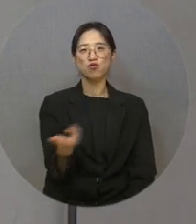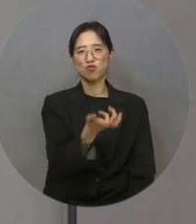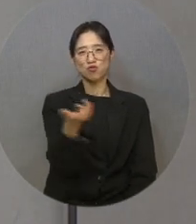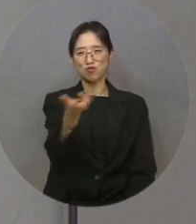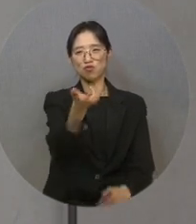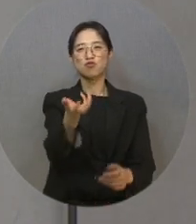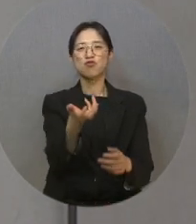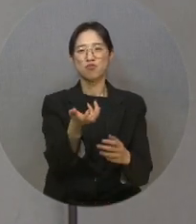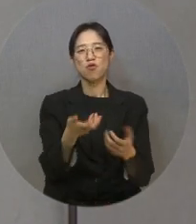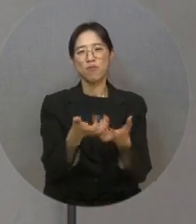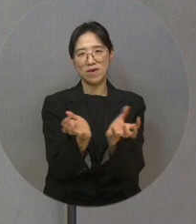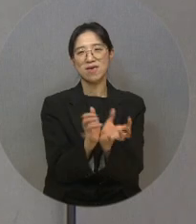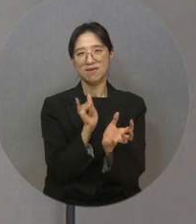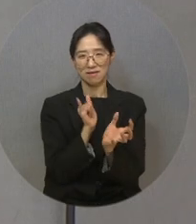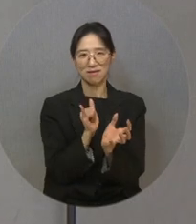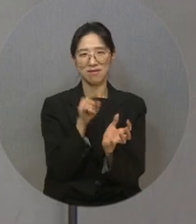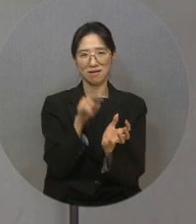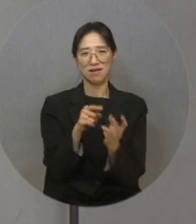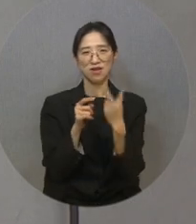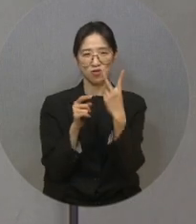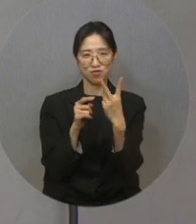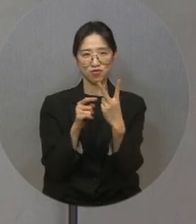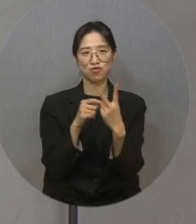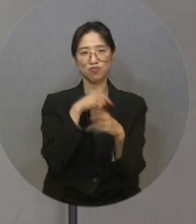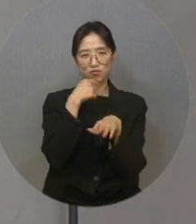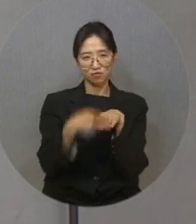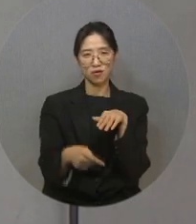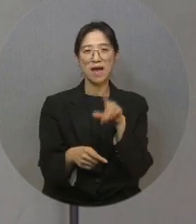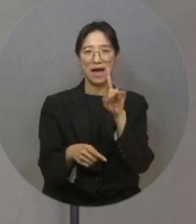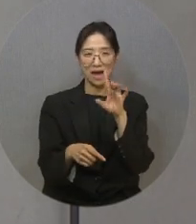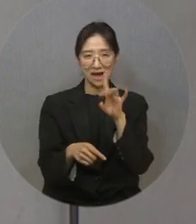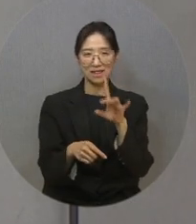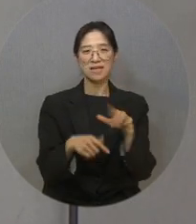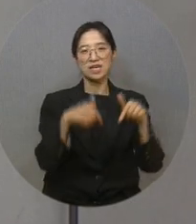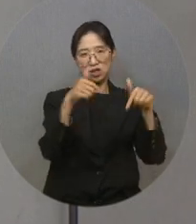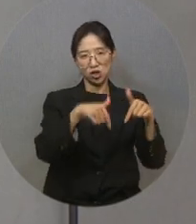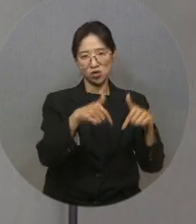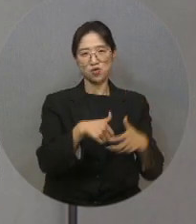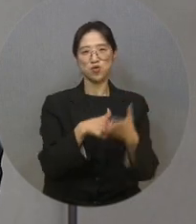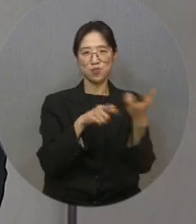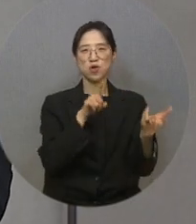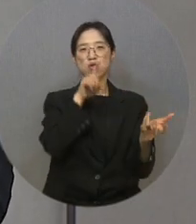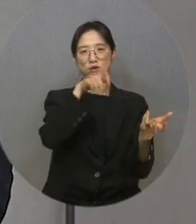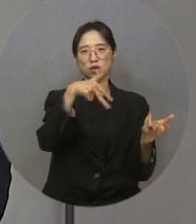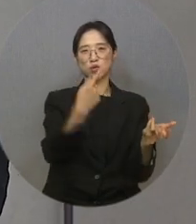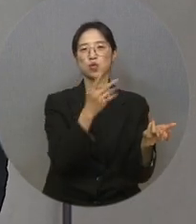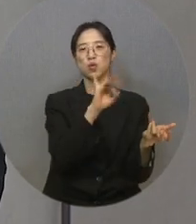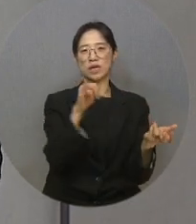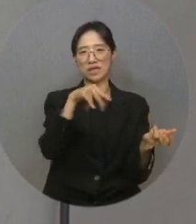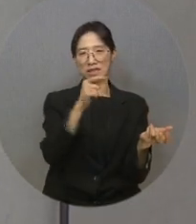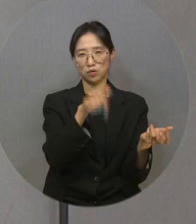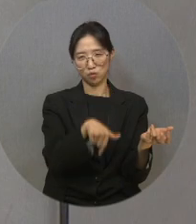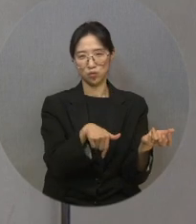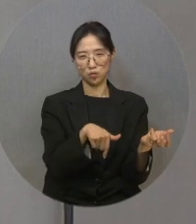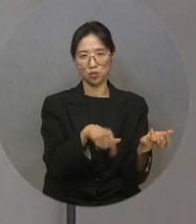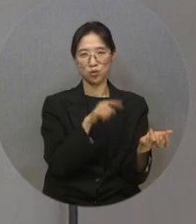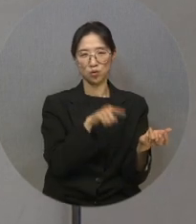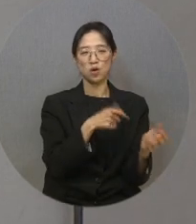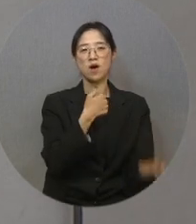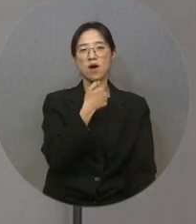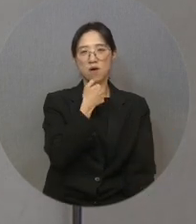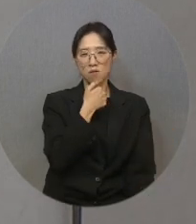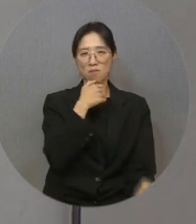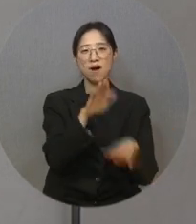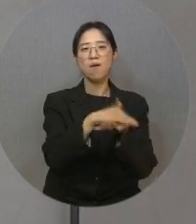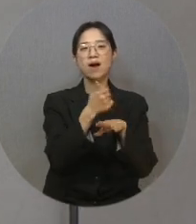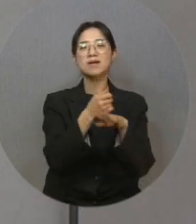유목이 있습니다. 그 두 가지의 부족이 한 부족은 서쪽으로 넘어간 게 뭐냐면 독수리 조이족입니다. 그게 노마의